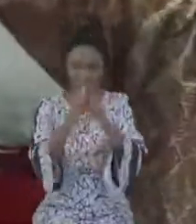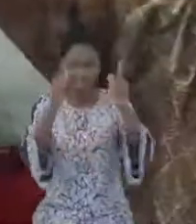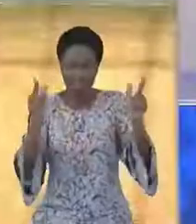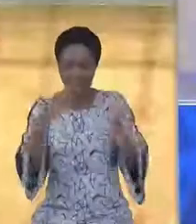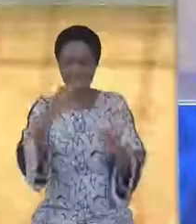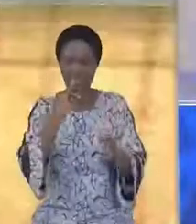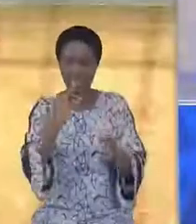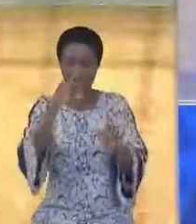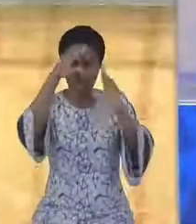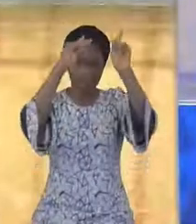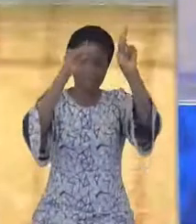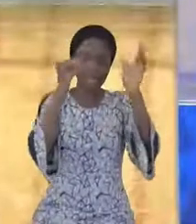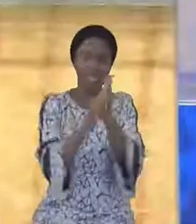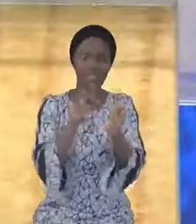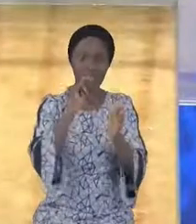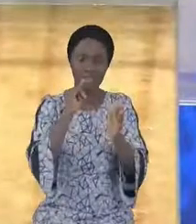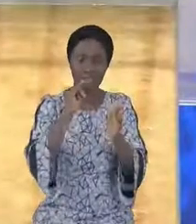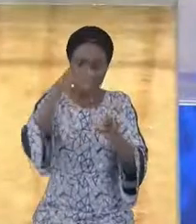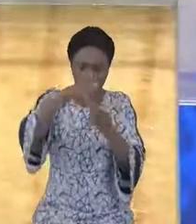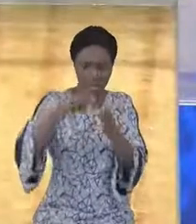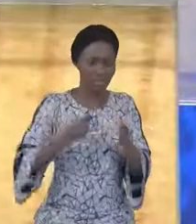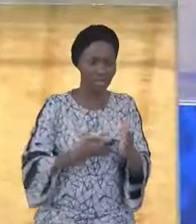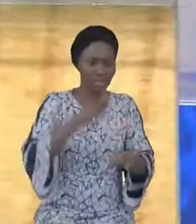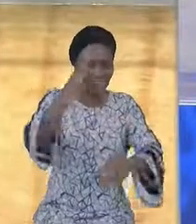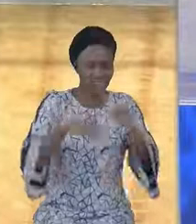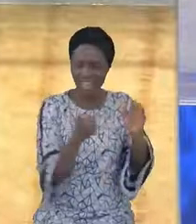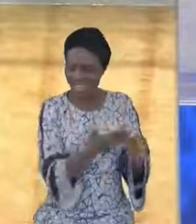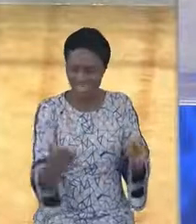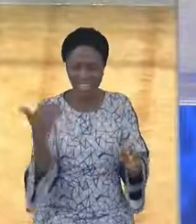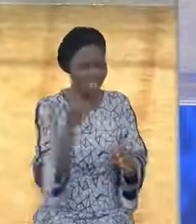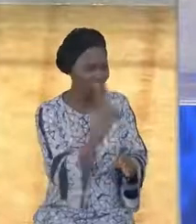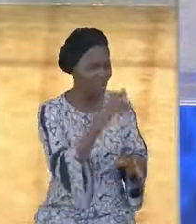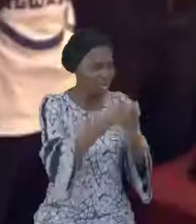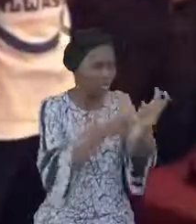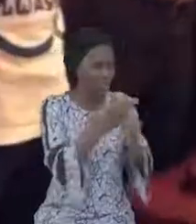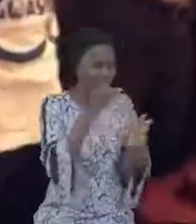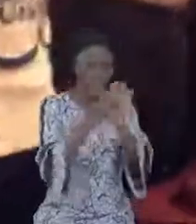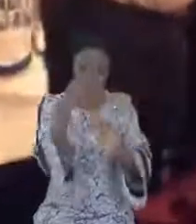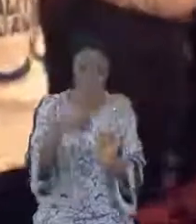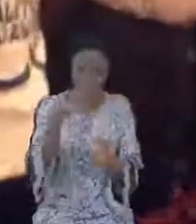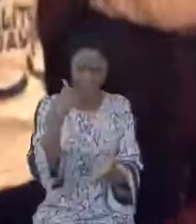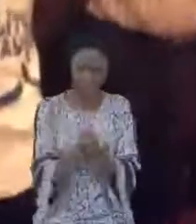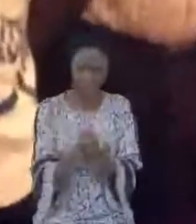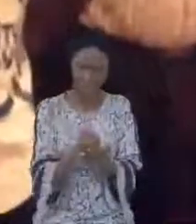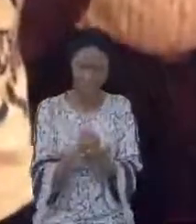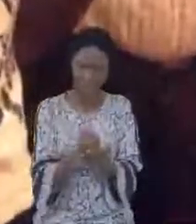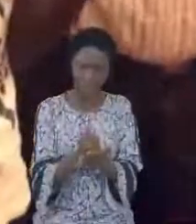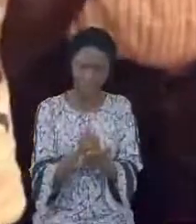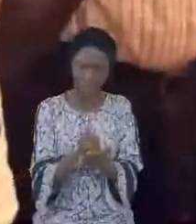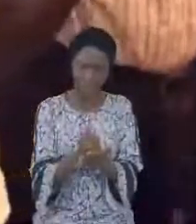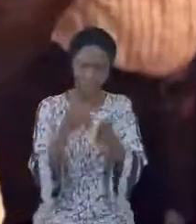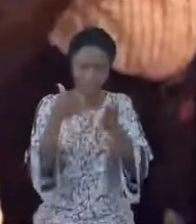Celui qui est en chacun de nous est plus grand que n'importe qui, n'importe quoi dans le monde au nom de